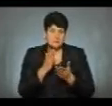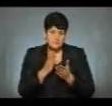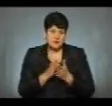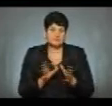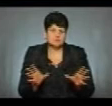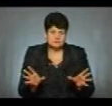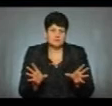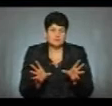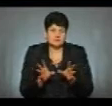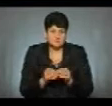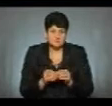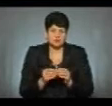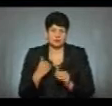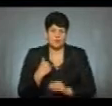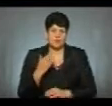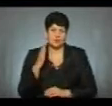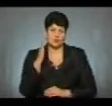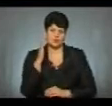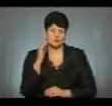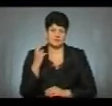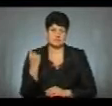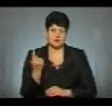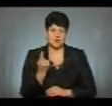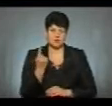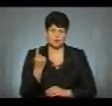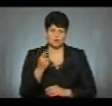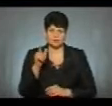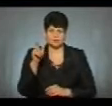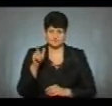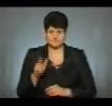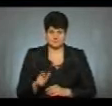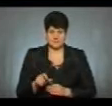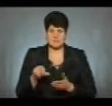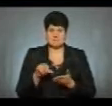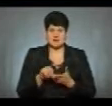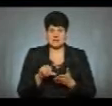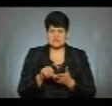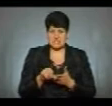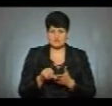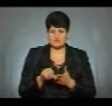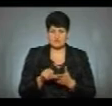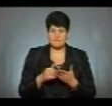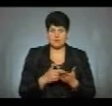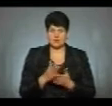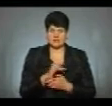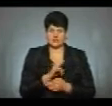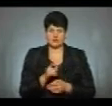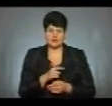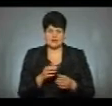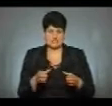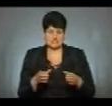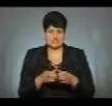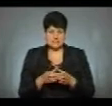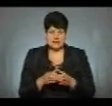консолідовано проголосував за одного кандидата і представника політичної сили, і,